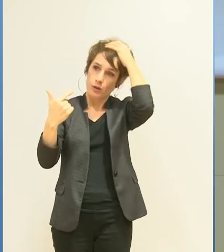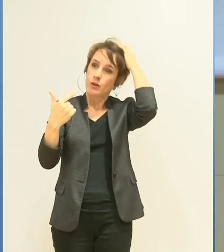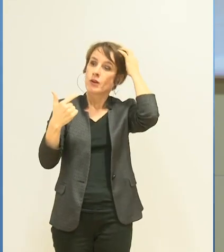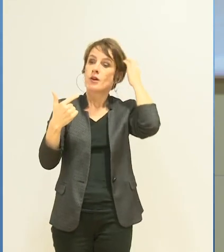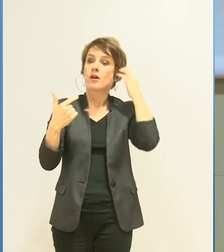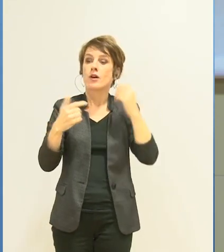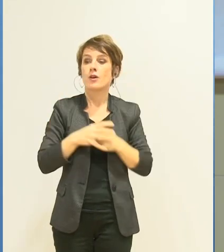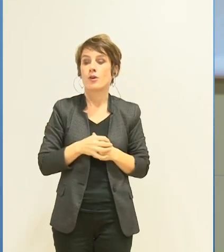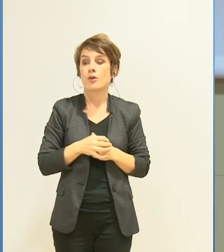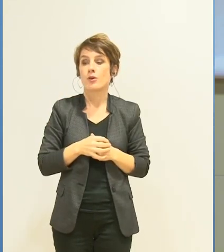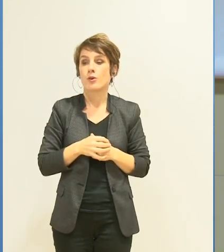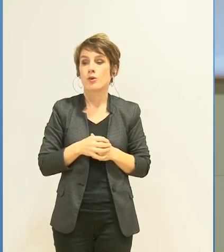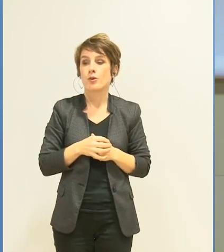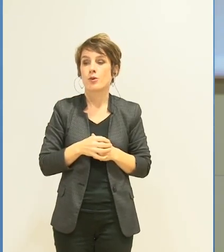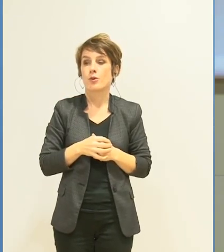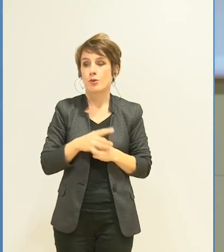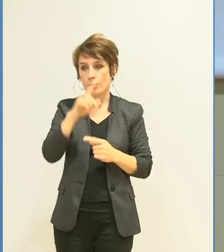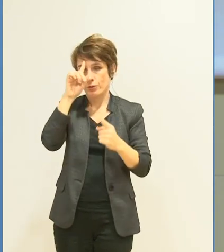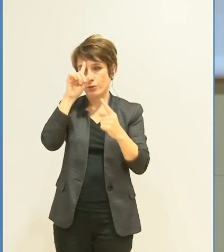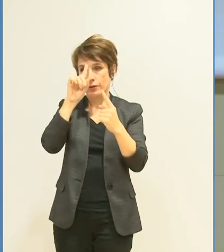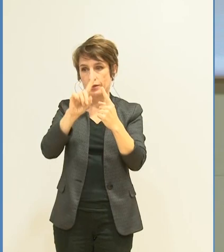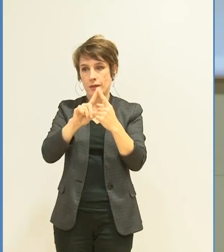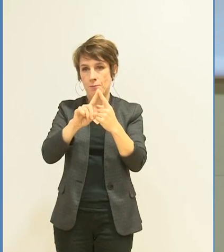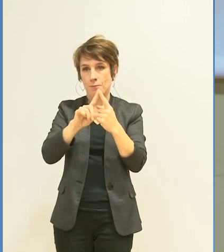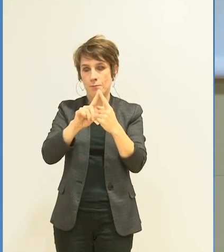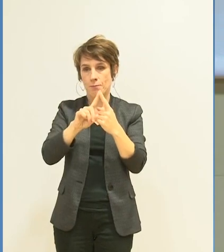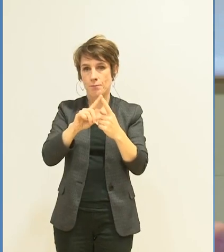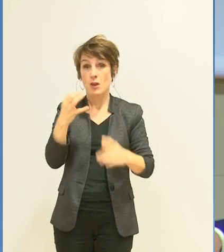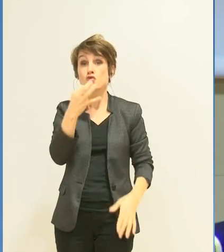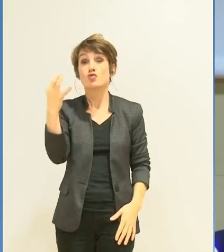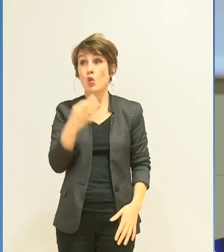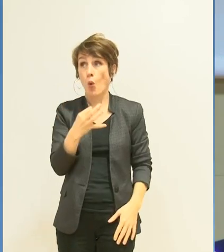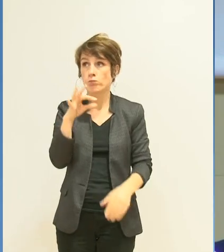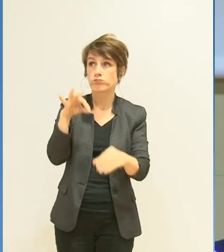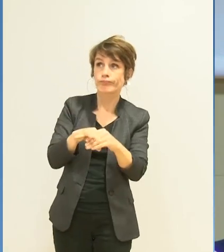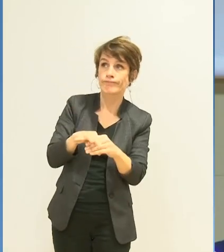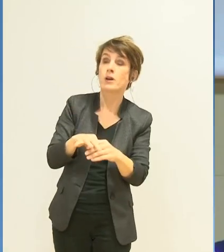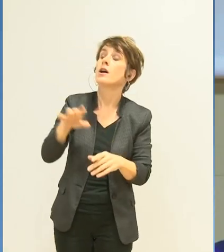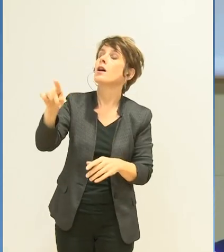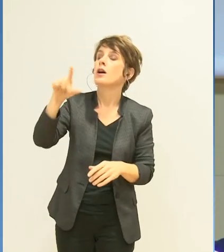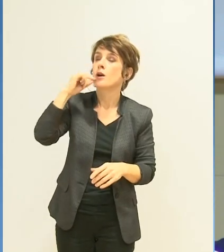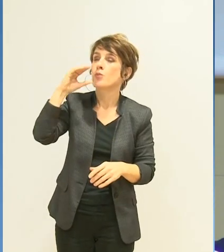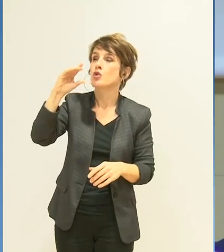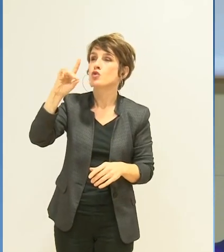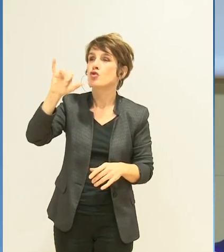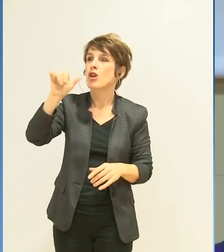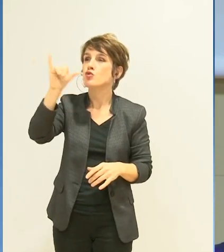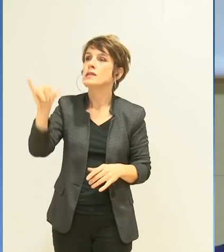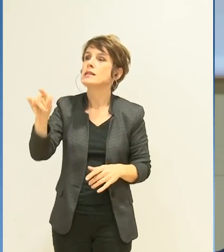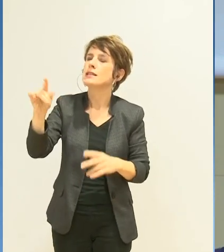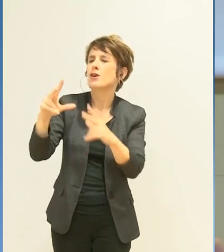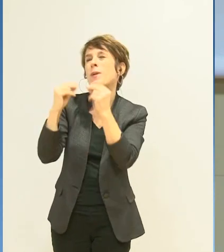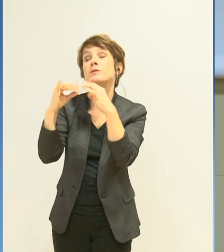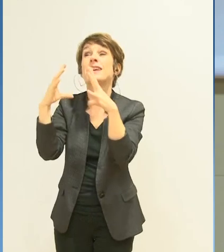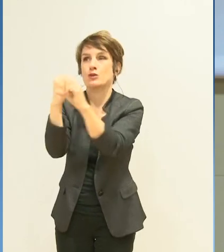sur les taux le vote des taux monsieur chamussy une explication de vote courte